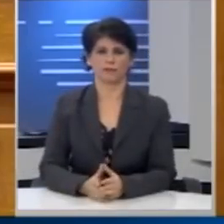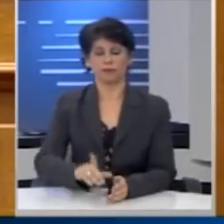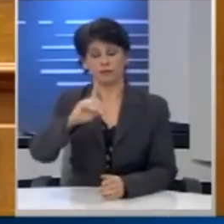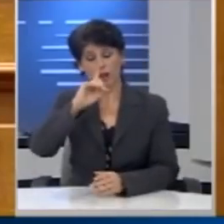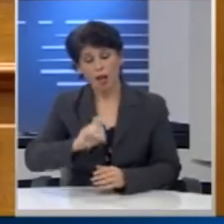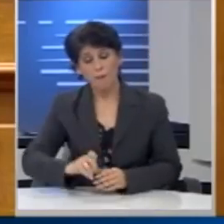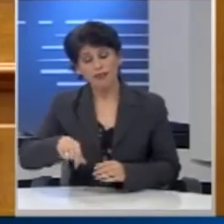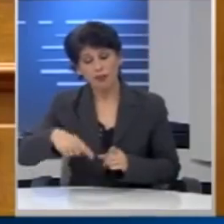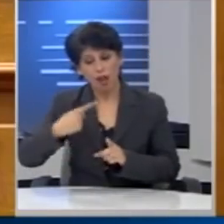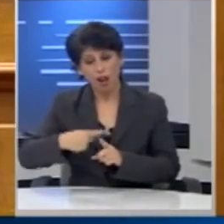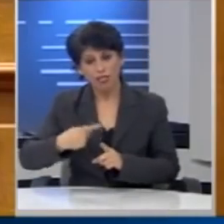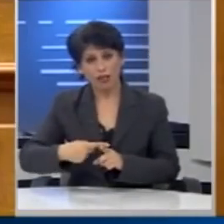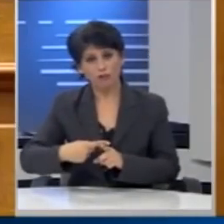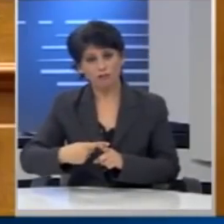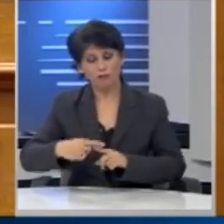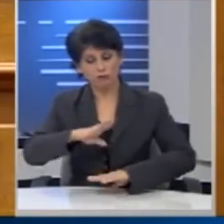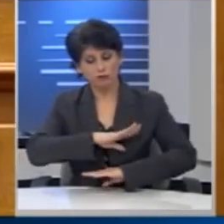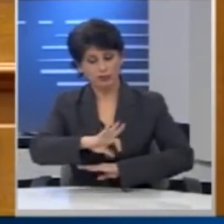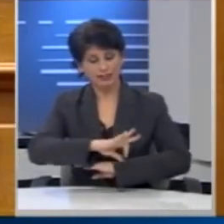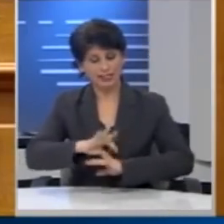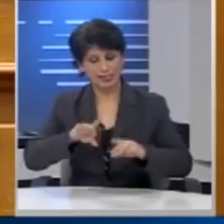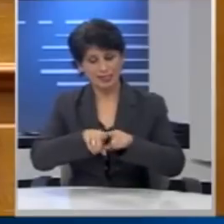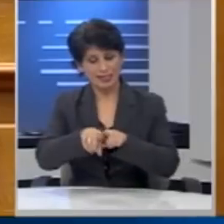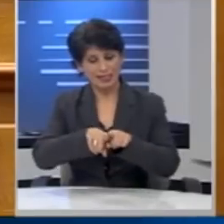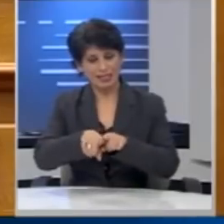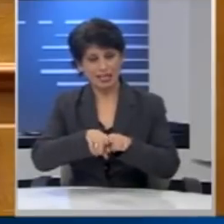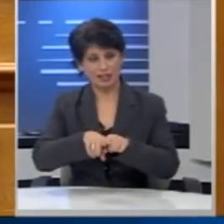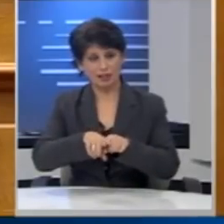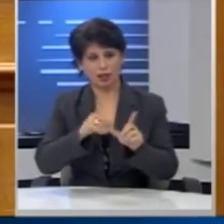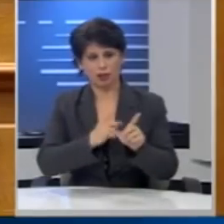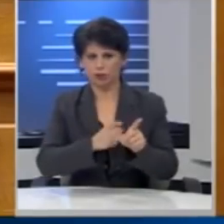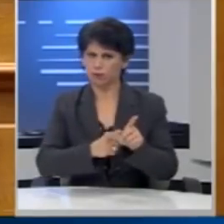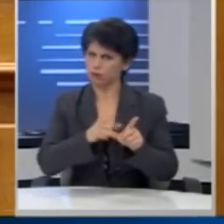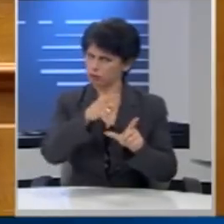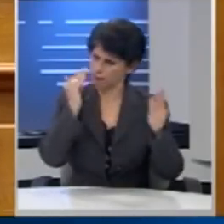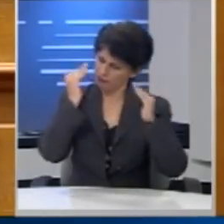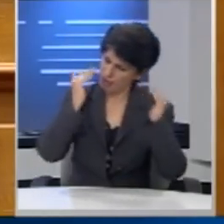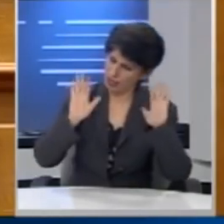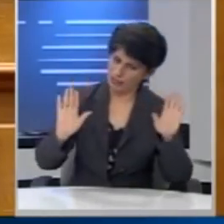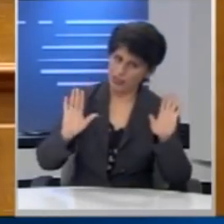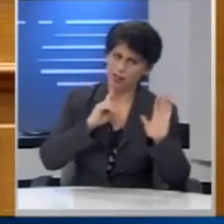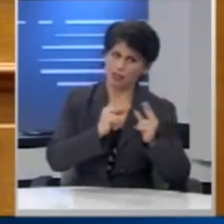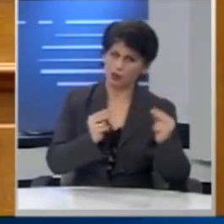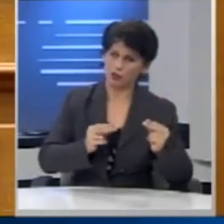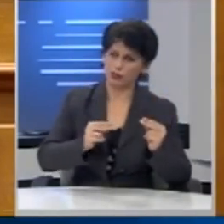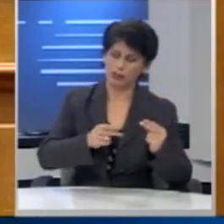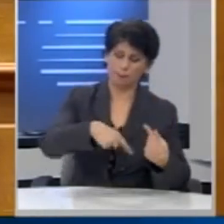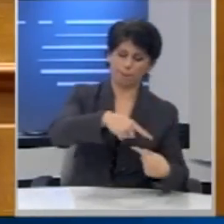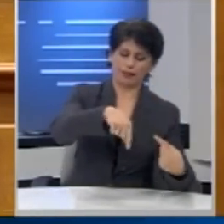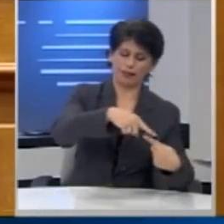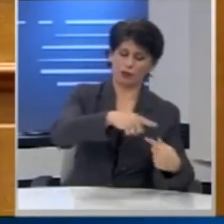Απαιτεί η χώρα, η στρατηγική σχέση, το Κομμουνιστικό Κόμμα έχει κάποιες επιφυλάξεις, δηλαδή αυτά θα το λύσετε μεταξύ